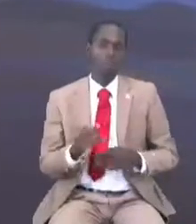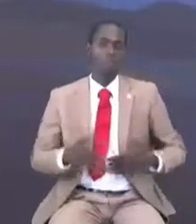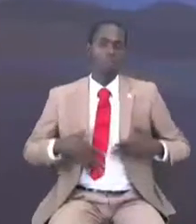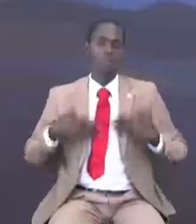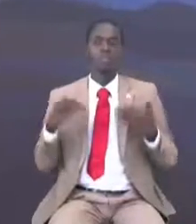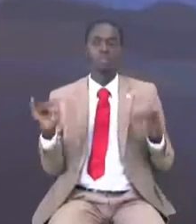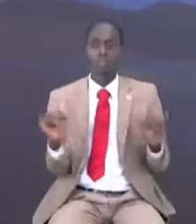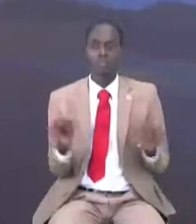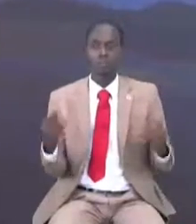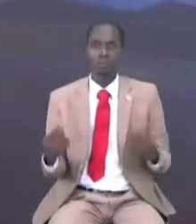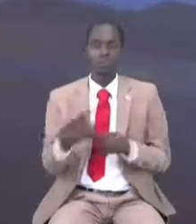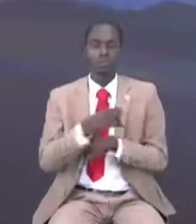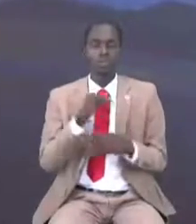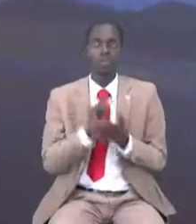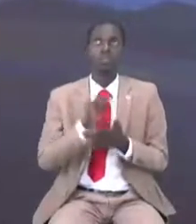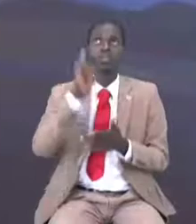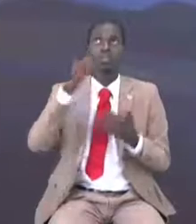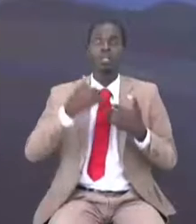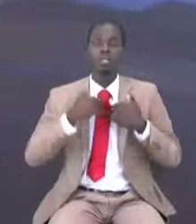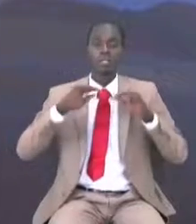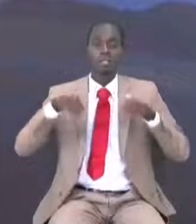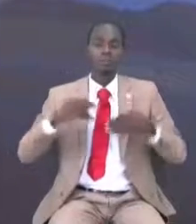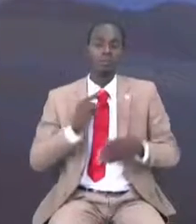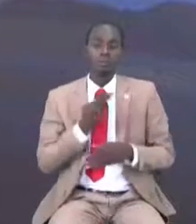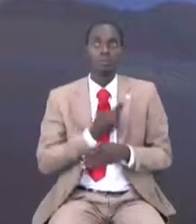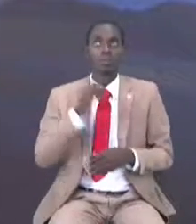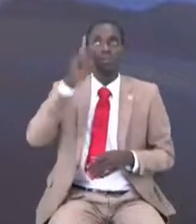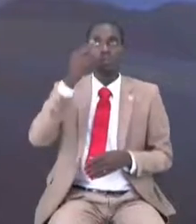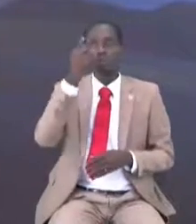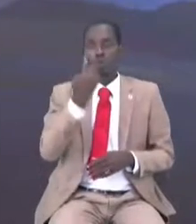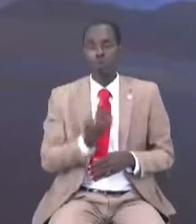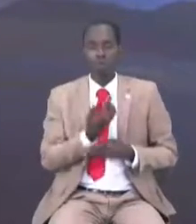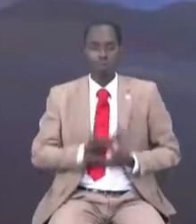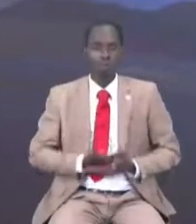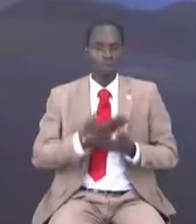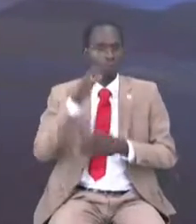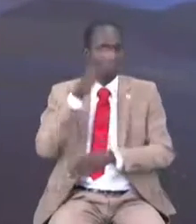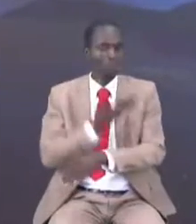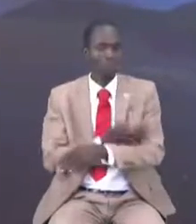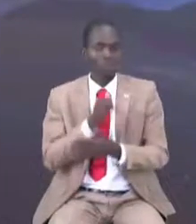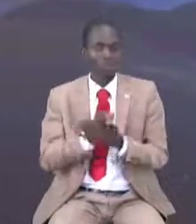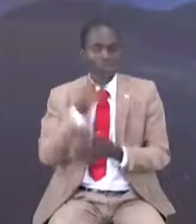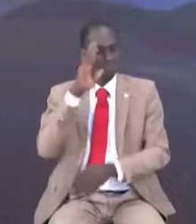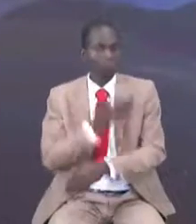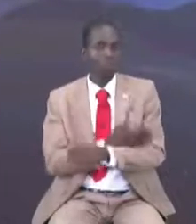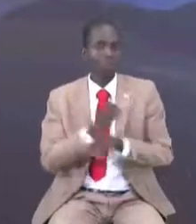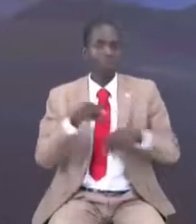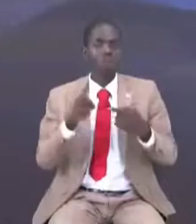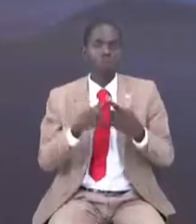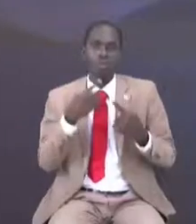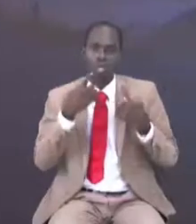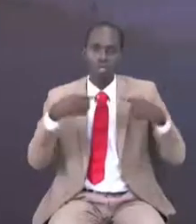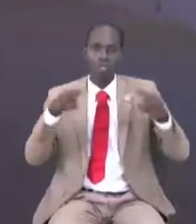allions dire au monde, et comme les gens croient qu'il ait la vie éternelle et qu'il ne périsse